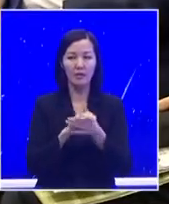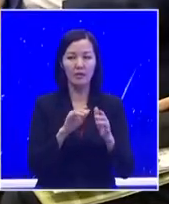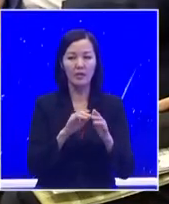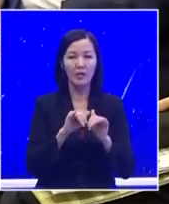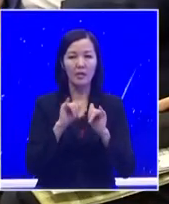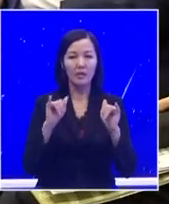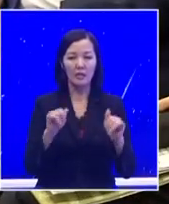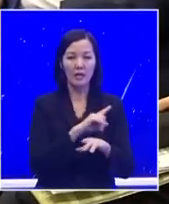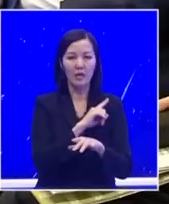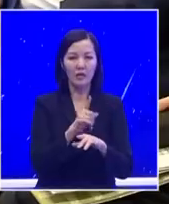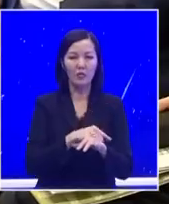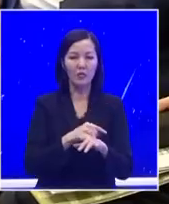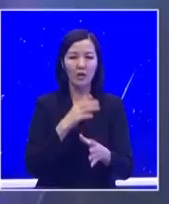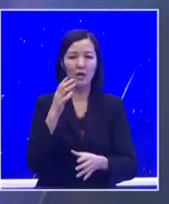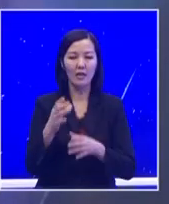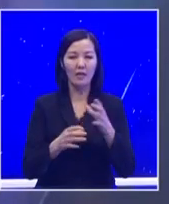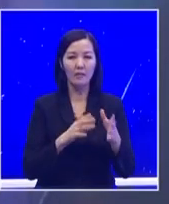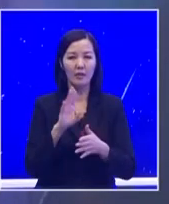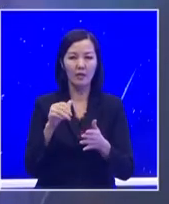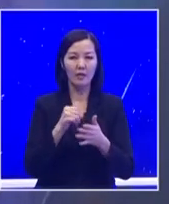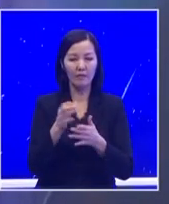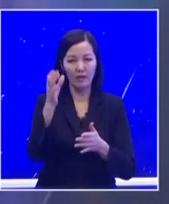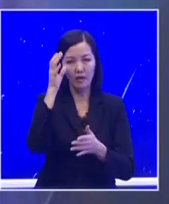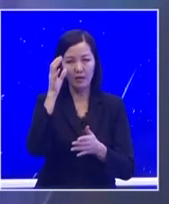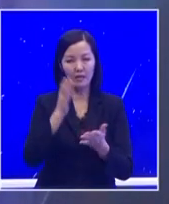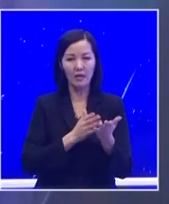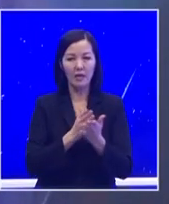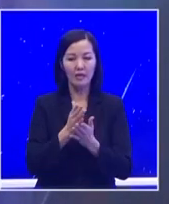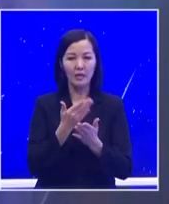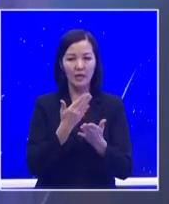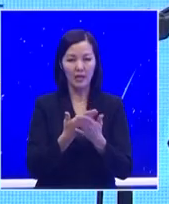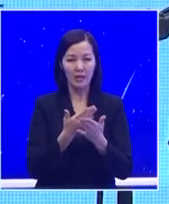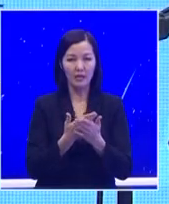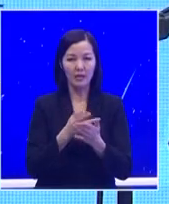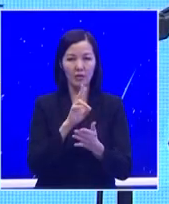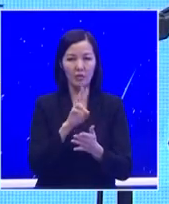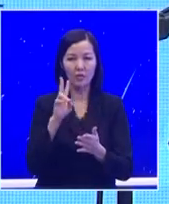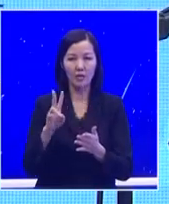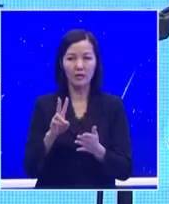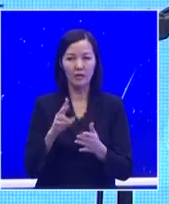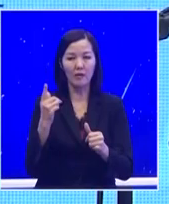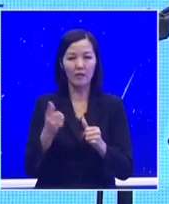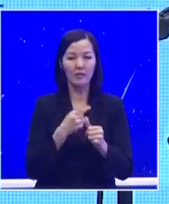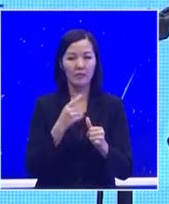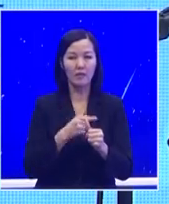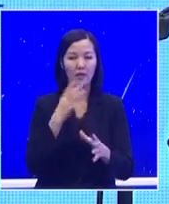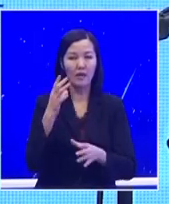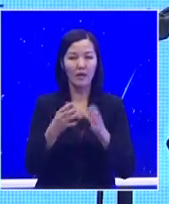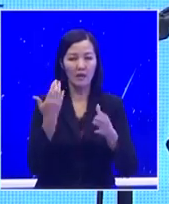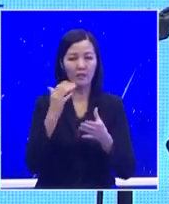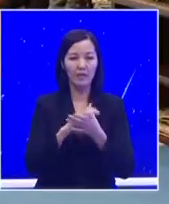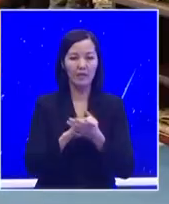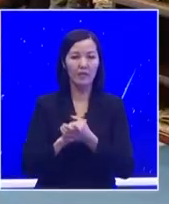тұңғыш президентіміз әлемге көреген басшы, стратег саясаткер екенін айқындады. Нұрсұлтан Әбішұлы Назарбаев есімі бүкіл әлемде